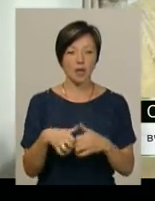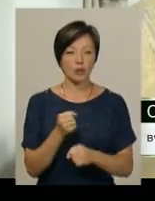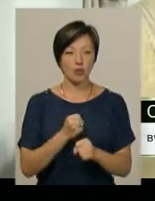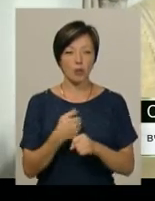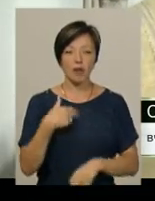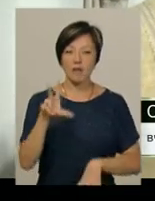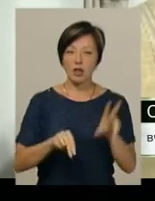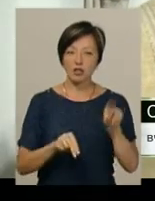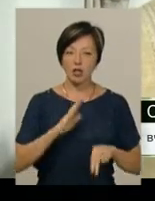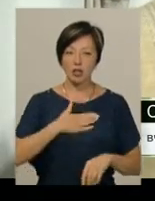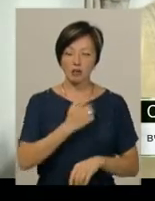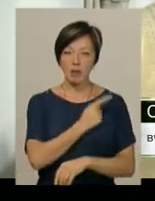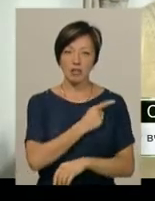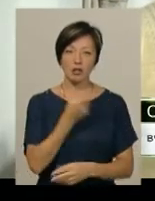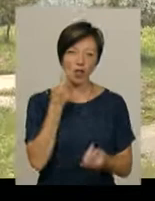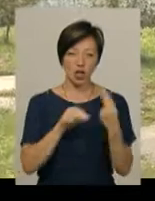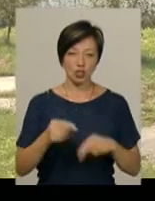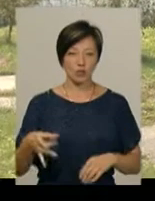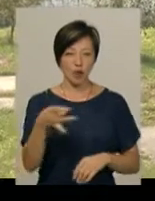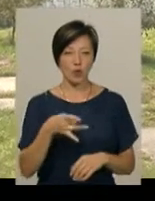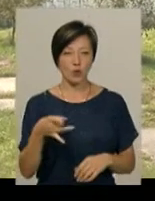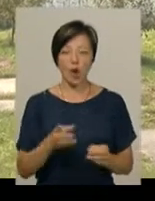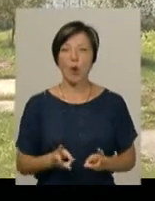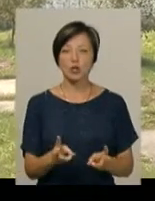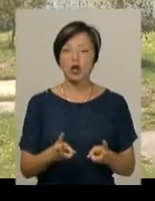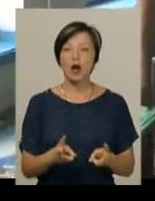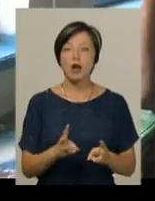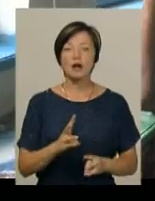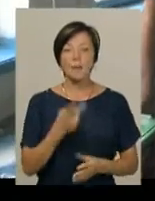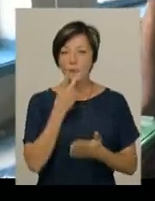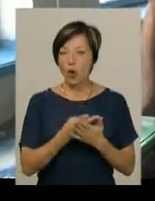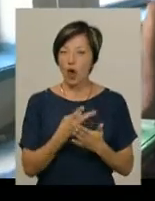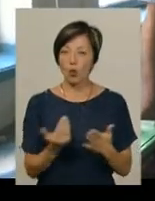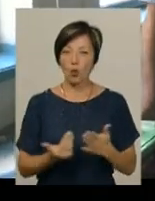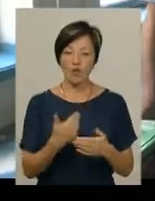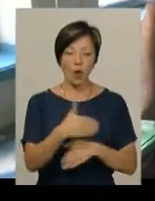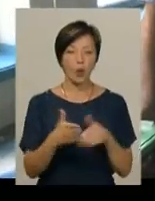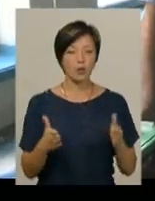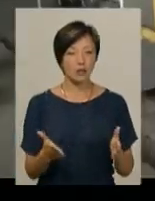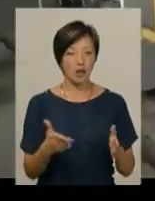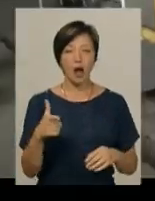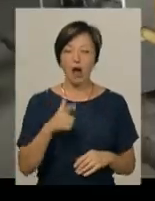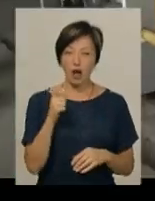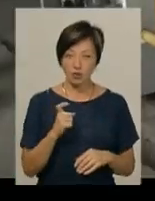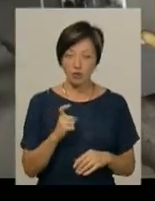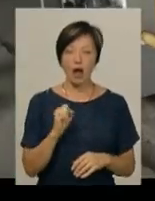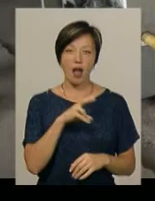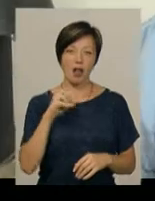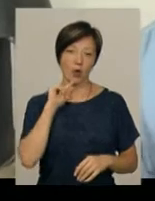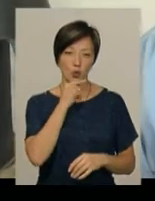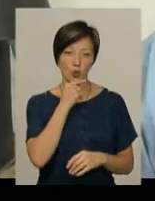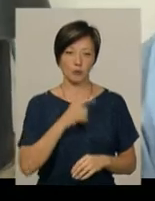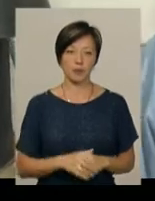Я вважаю, що наша майстерня найкраща в районі. Кочегар котельні Володимир Вітковський показує нові котли. Вони хоч і газові, каже кочегар, та